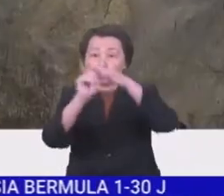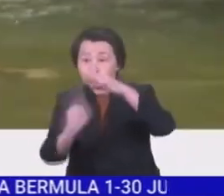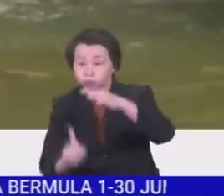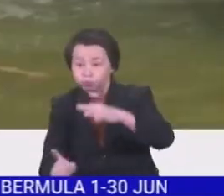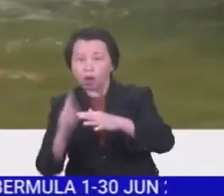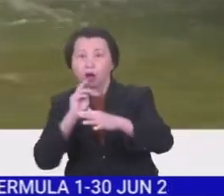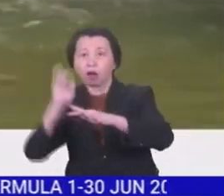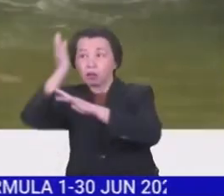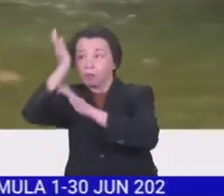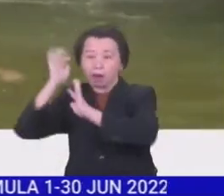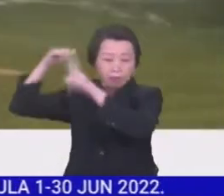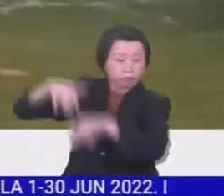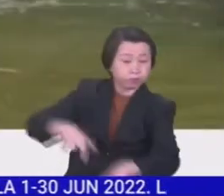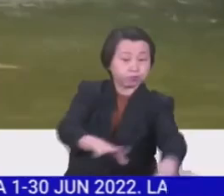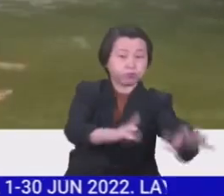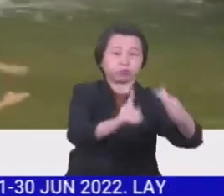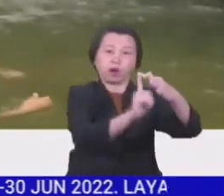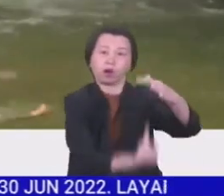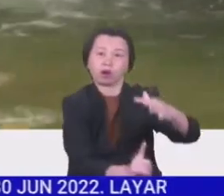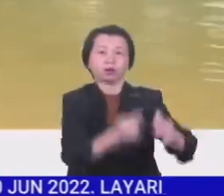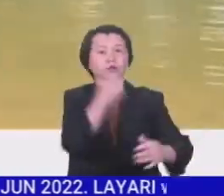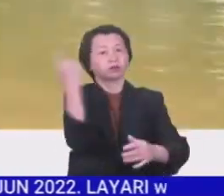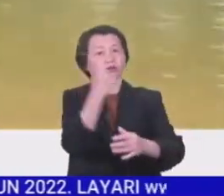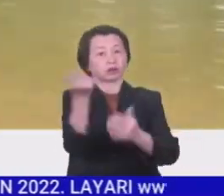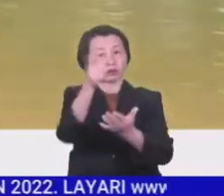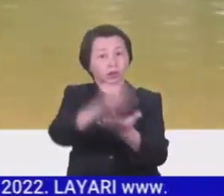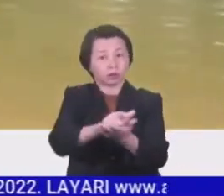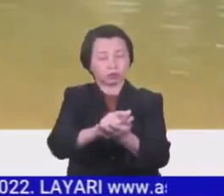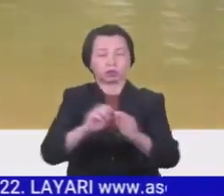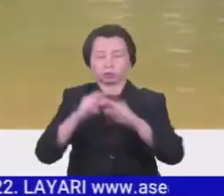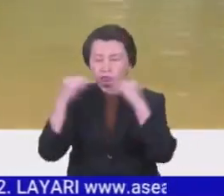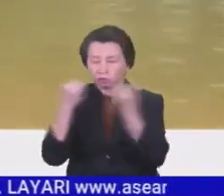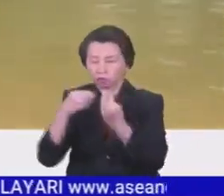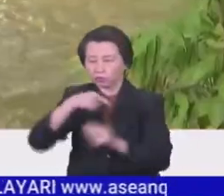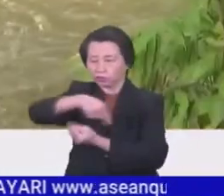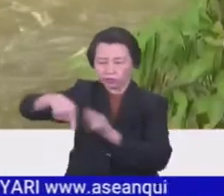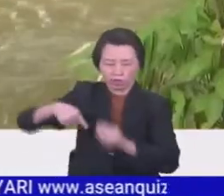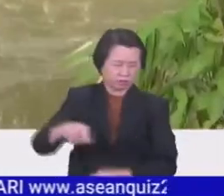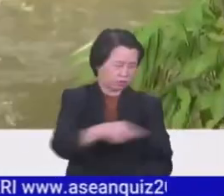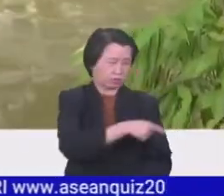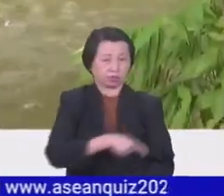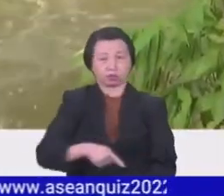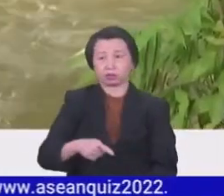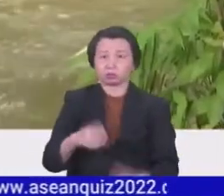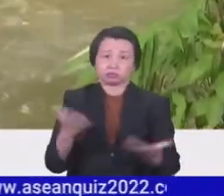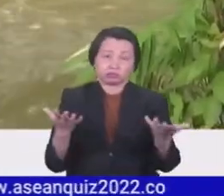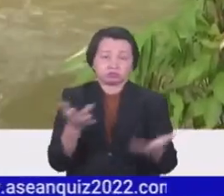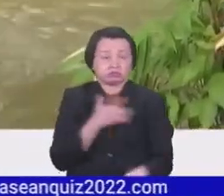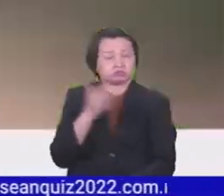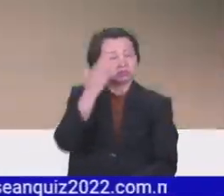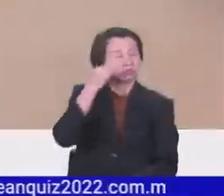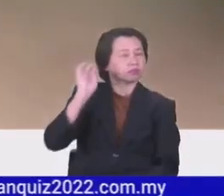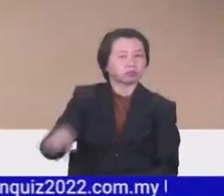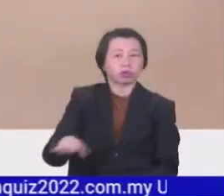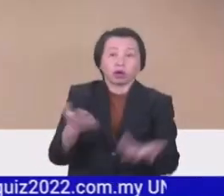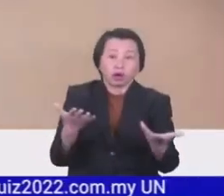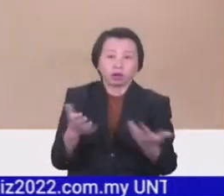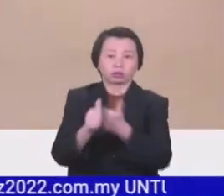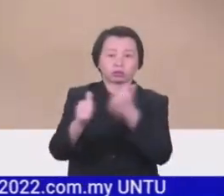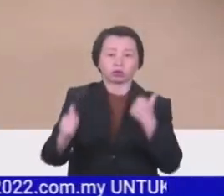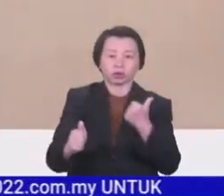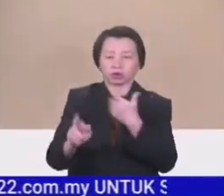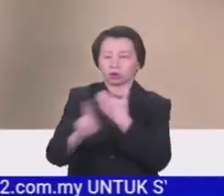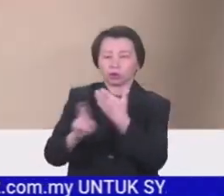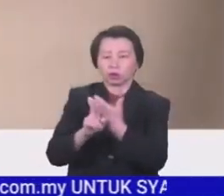dihanyutkan arus kepala air kerap dilaporkan, masyarakat sekeliling didapati masih kurang peka dalam mengelakkan